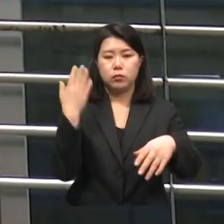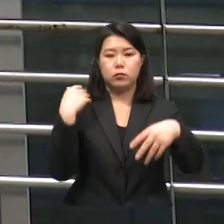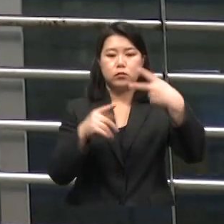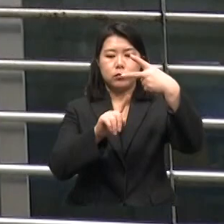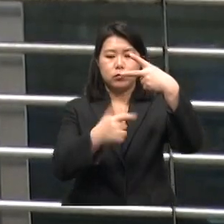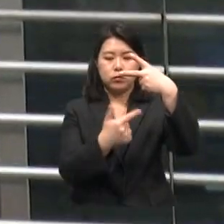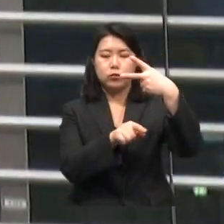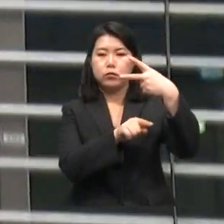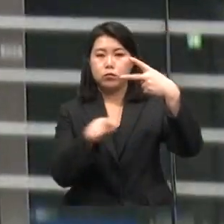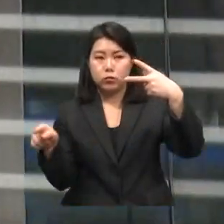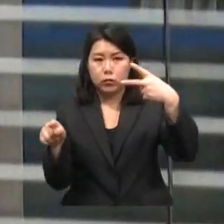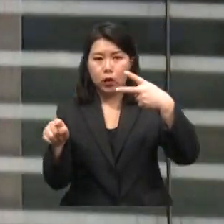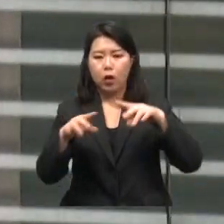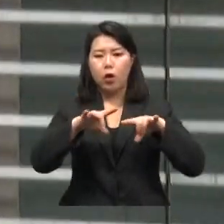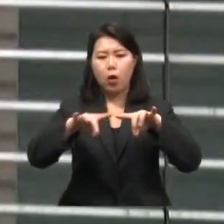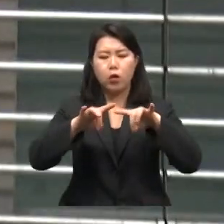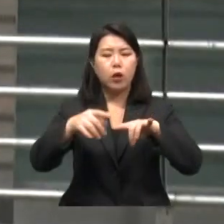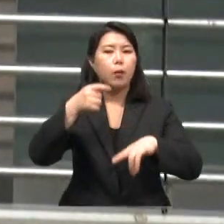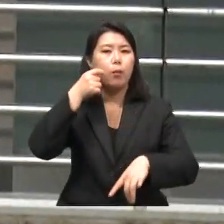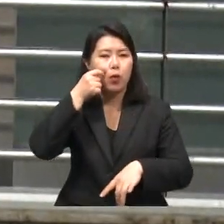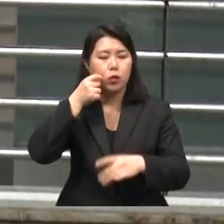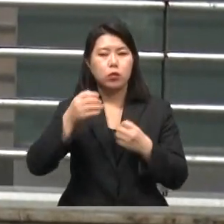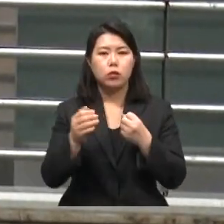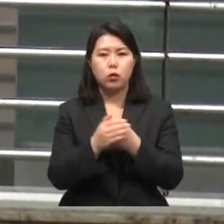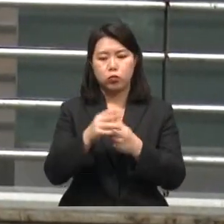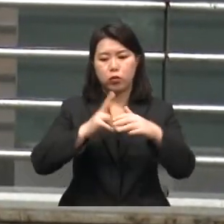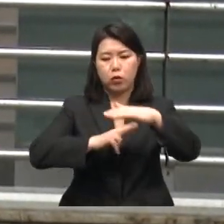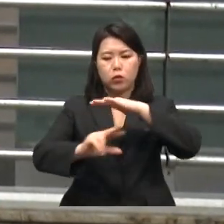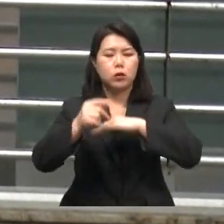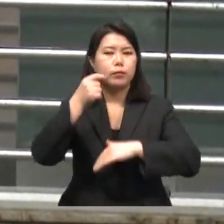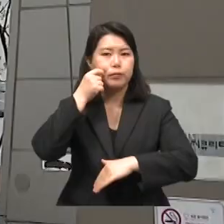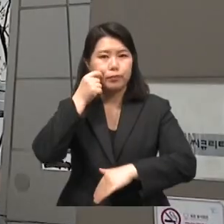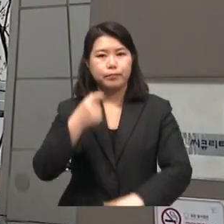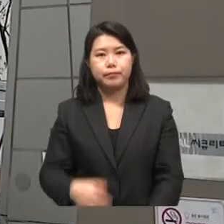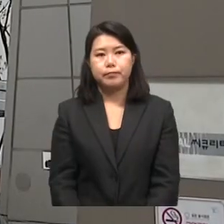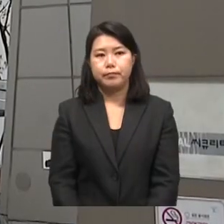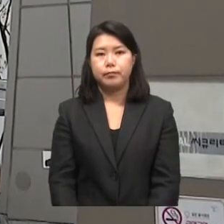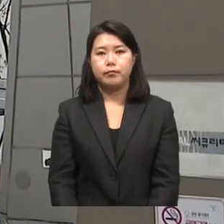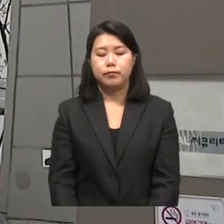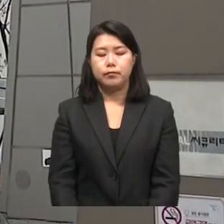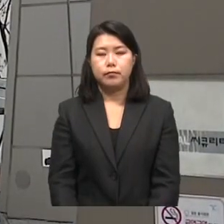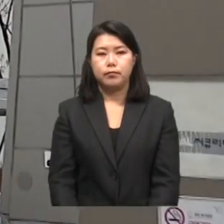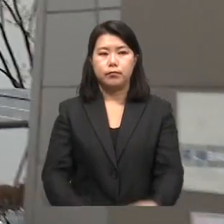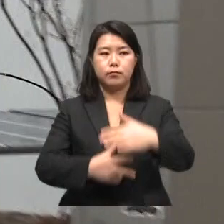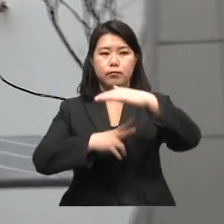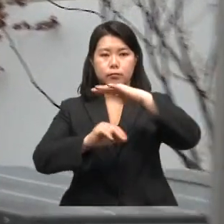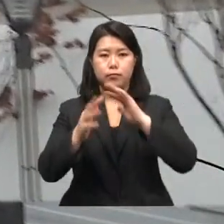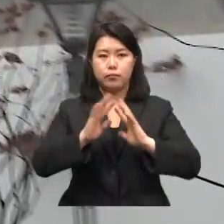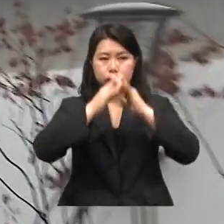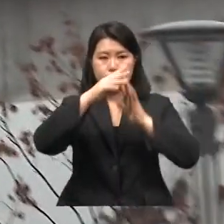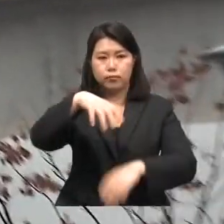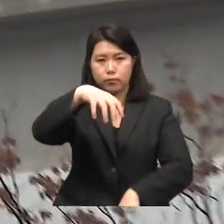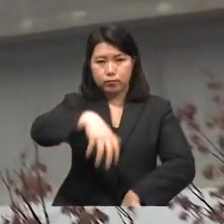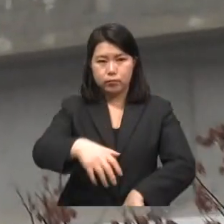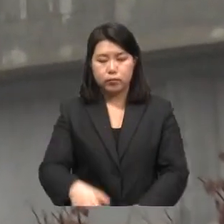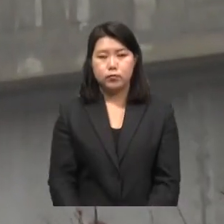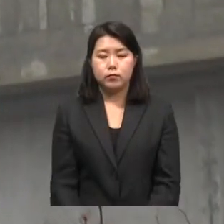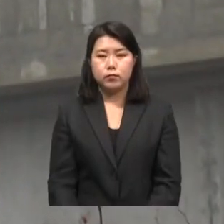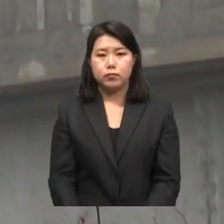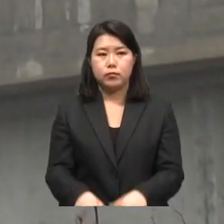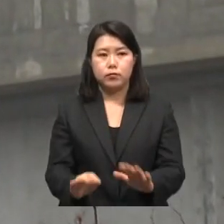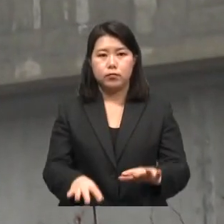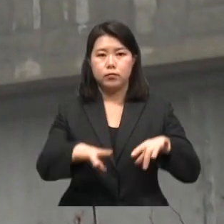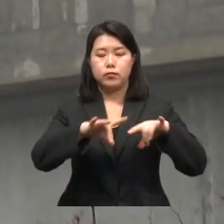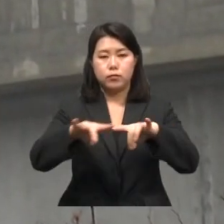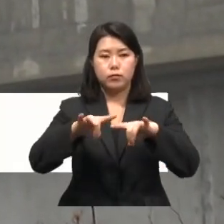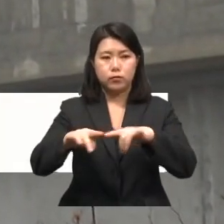전기 공급이 끊기면서 열차 운행이 전면 중단됐습니다. 열차 시공사인 국가철도공단은